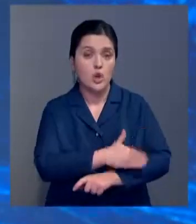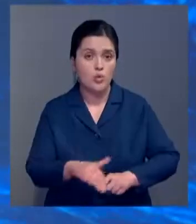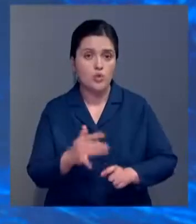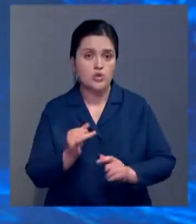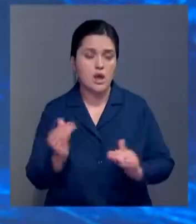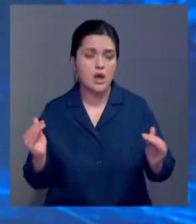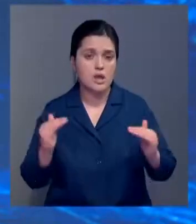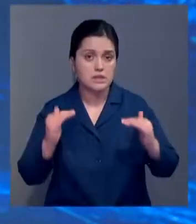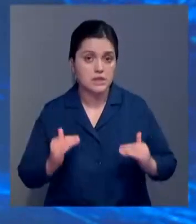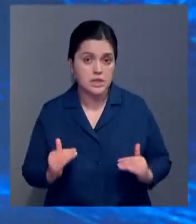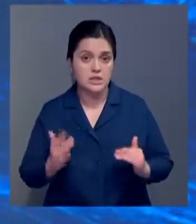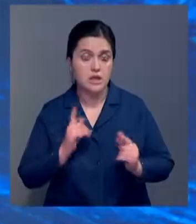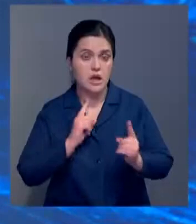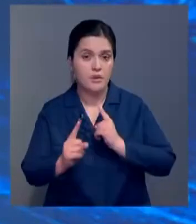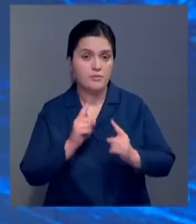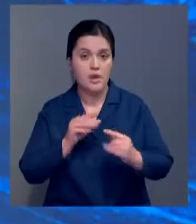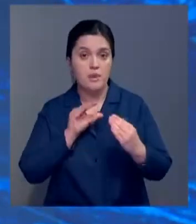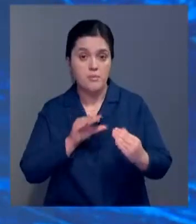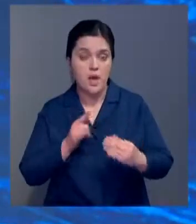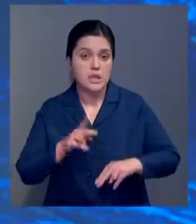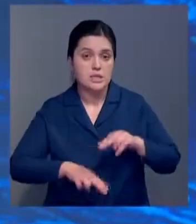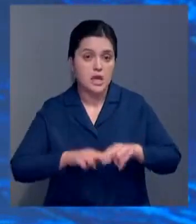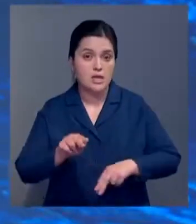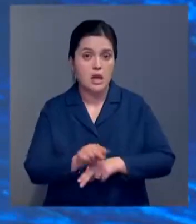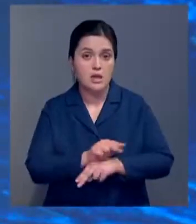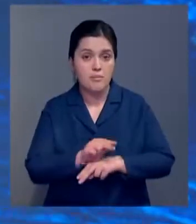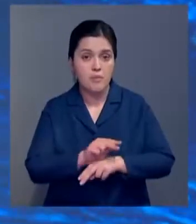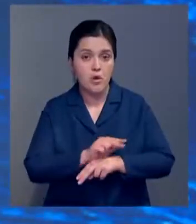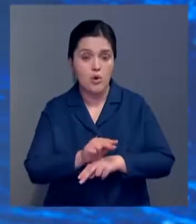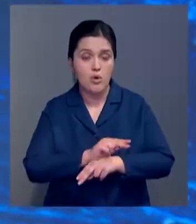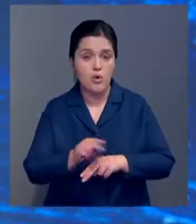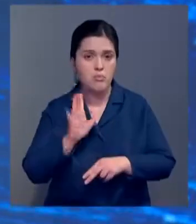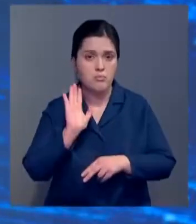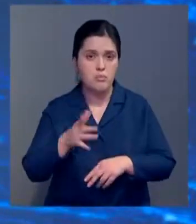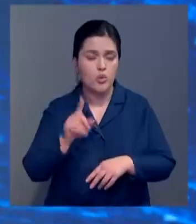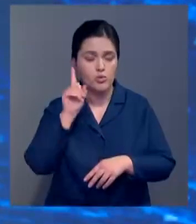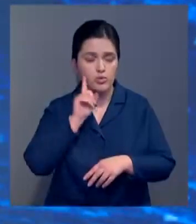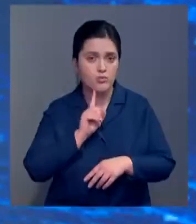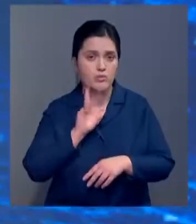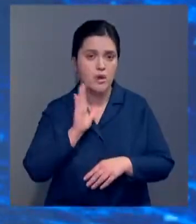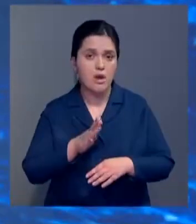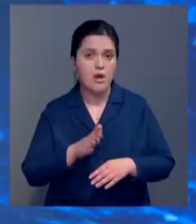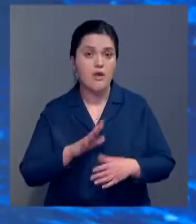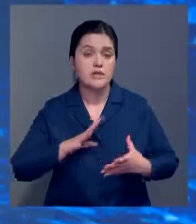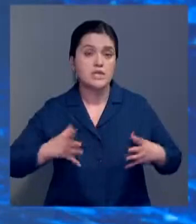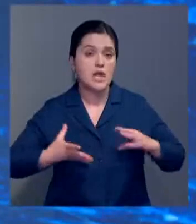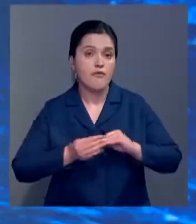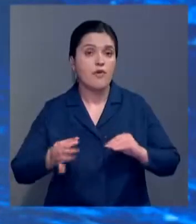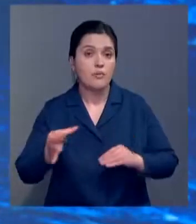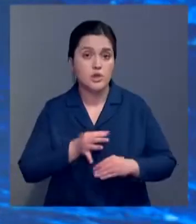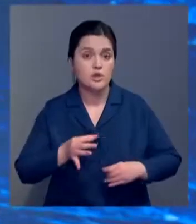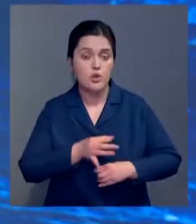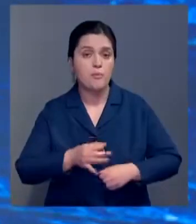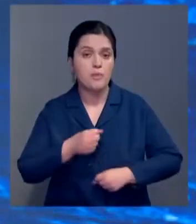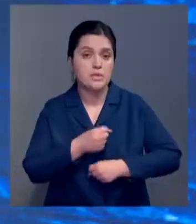значительно снизилось количество транспорта. Поэтому строительные работы не будут провоцировать образование пробок. Всего в этом году в